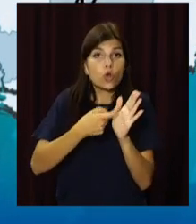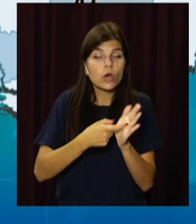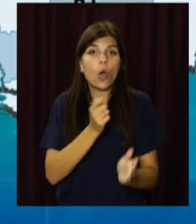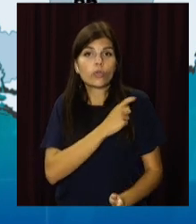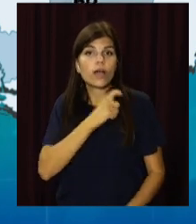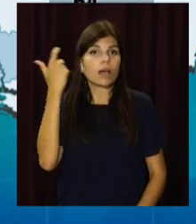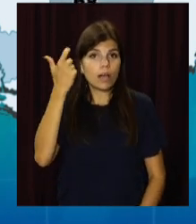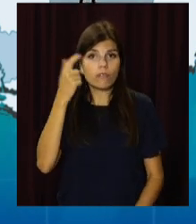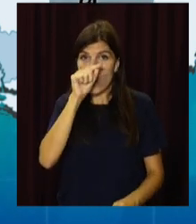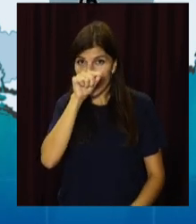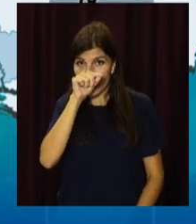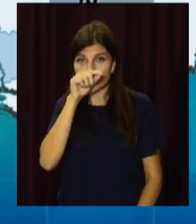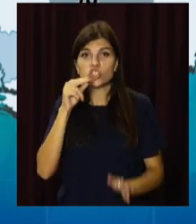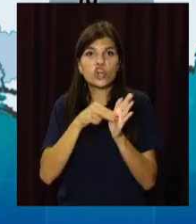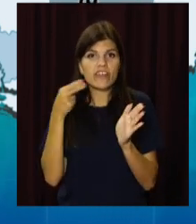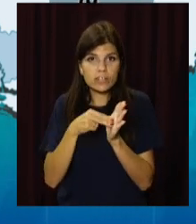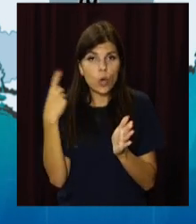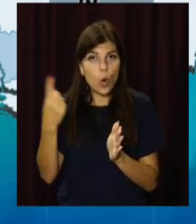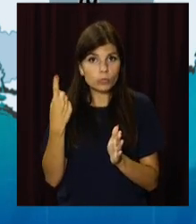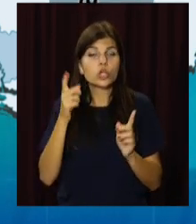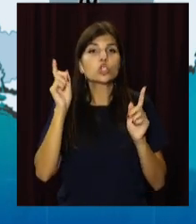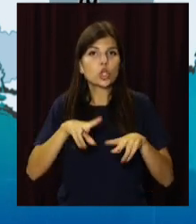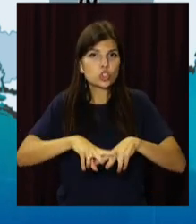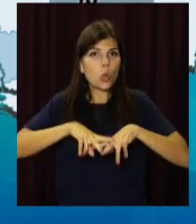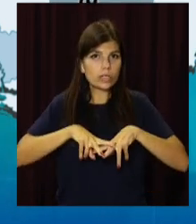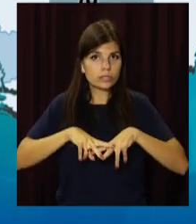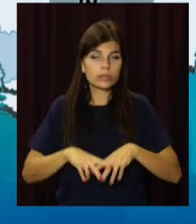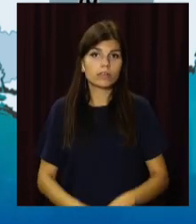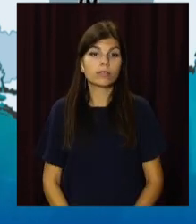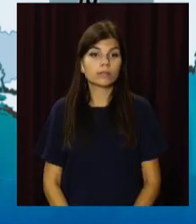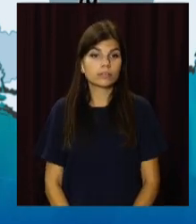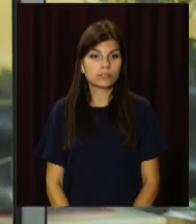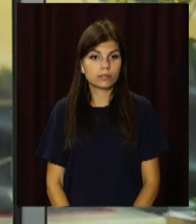Одеська, Харківська, Луганська, Чернівецька області та столиця.